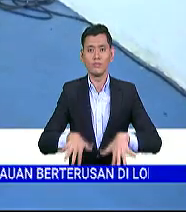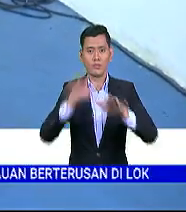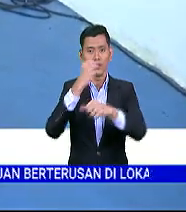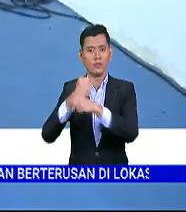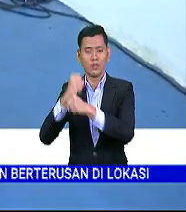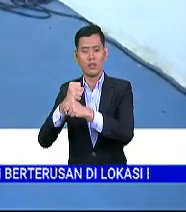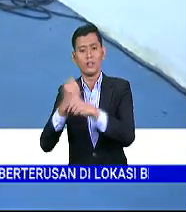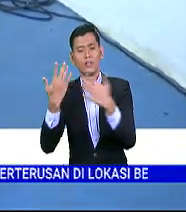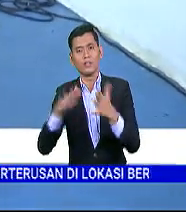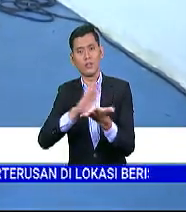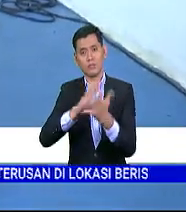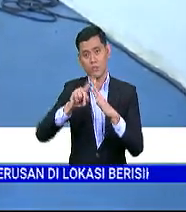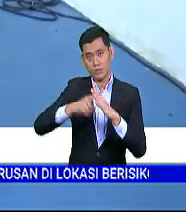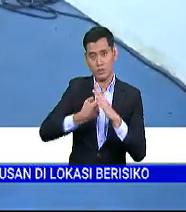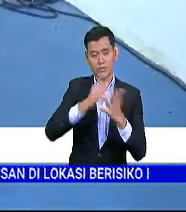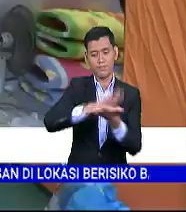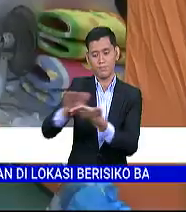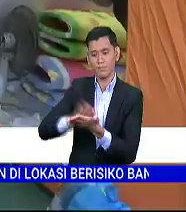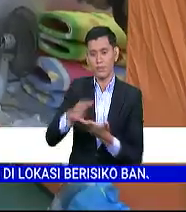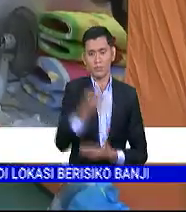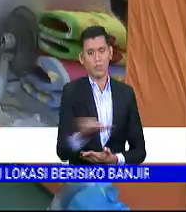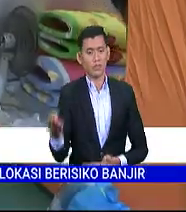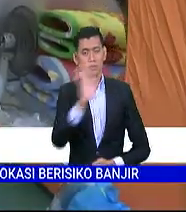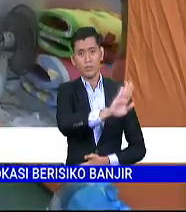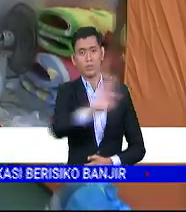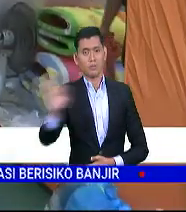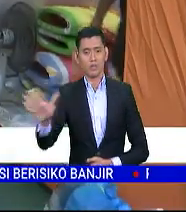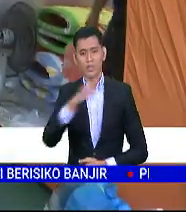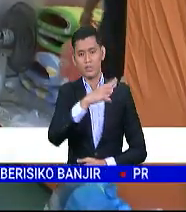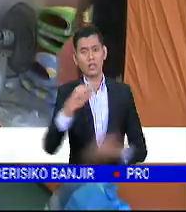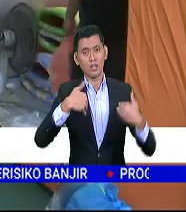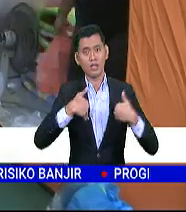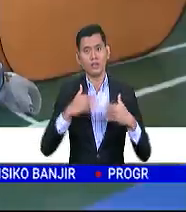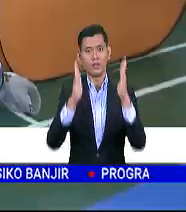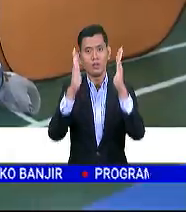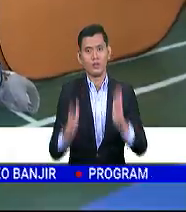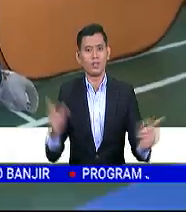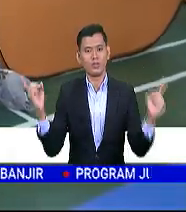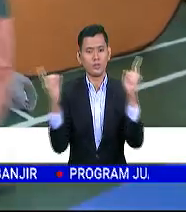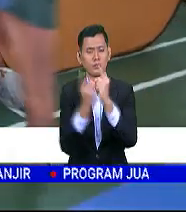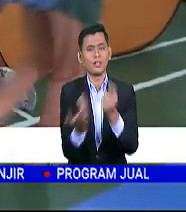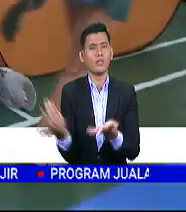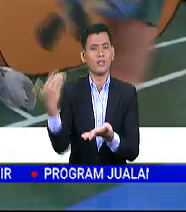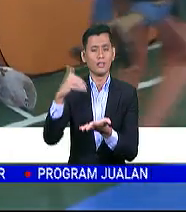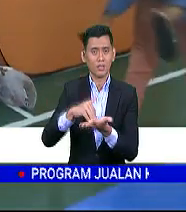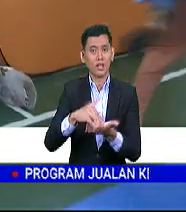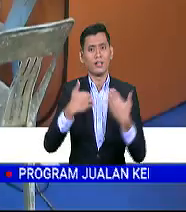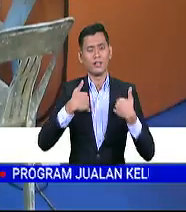petugas mula sibuk mengemaskan barang masing-masing. Selain itu, beberapa penduduk yang ditemui juga berasa lega